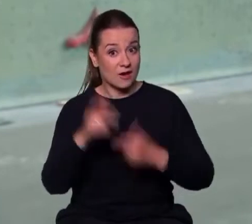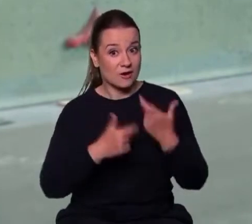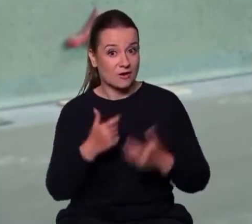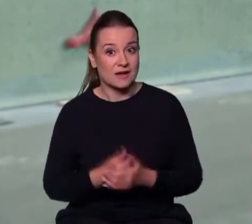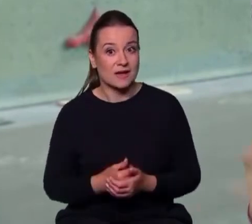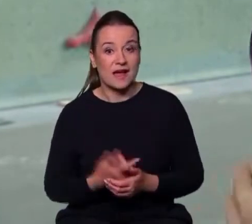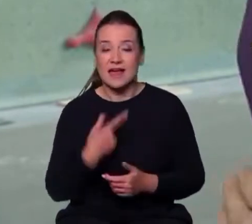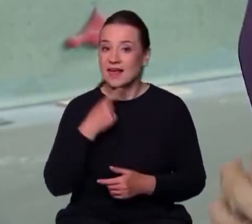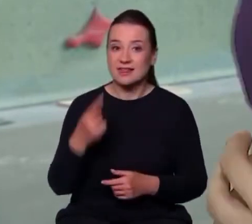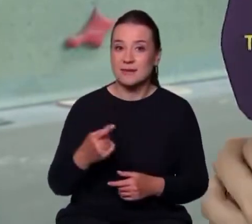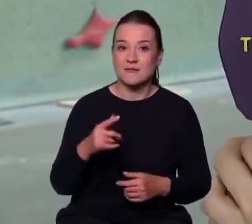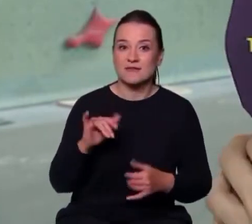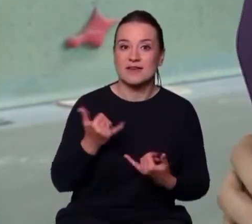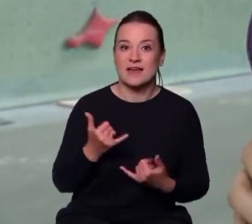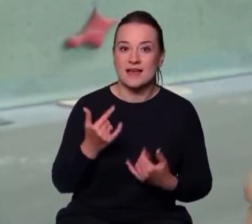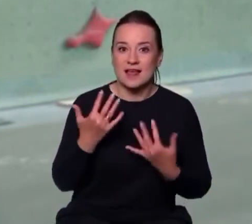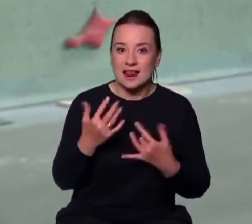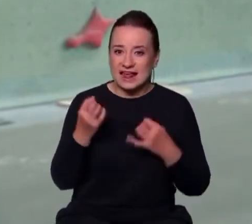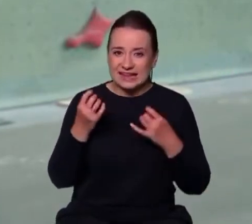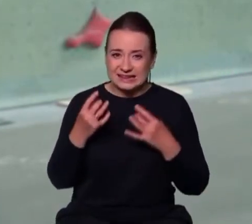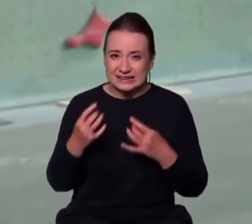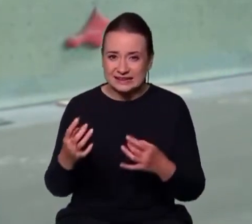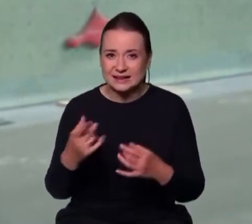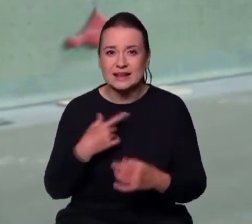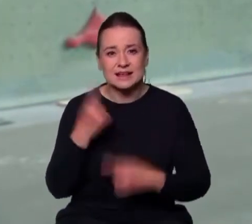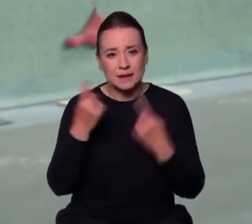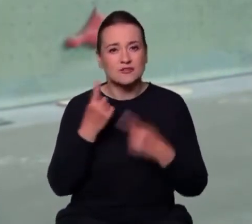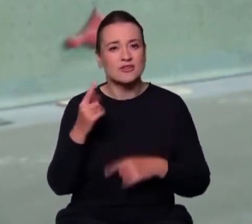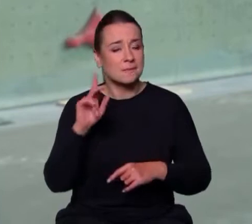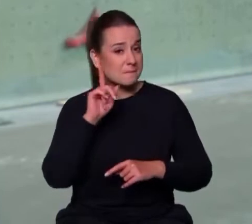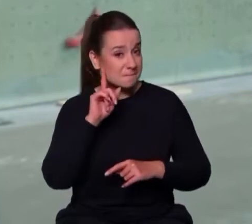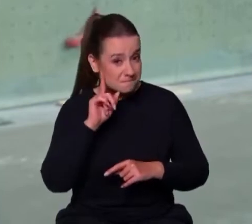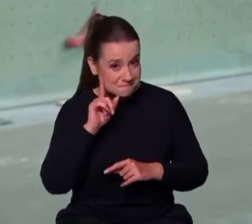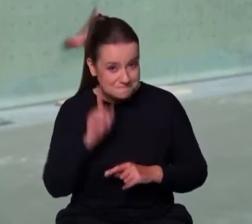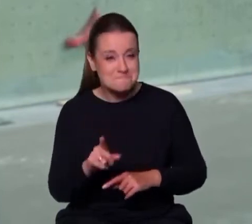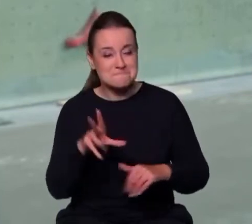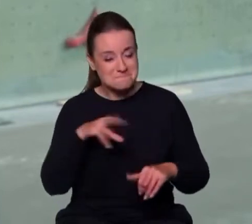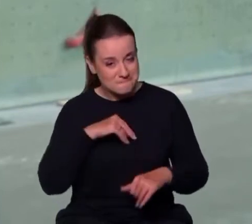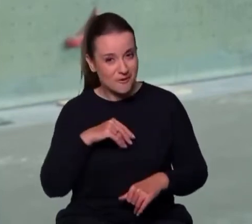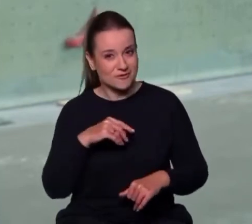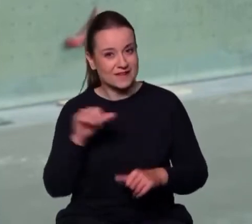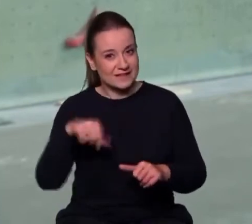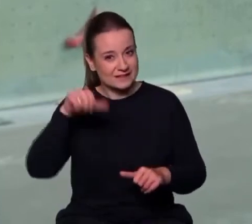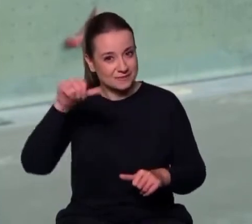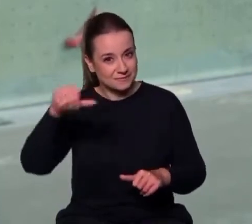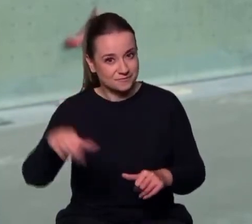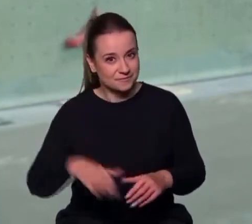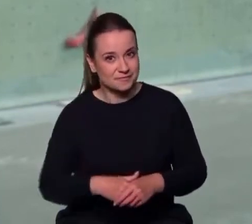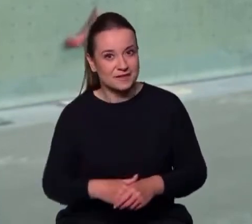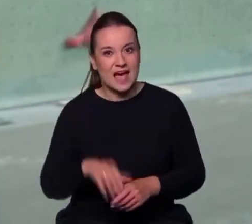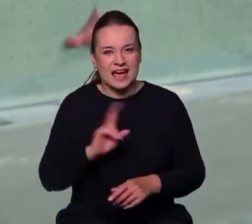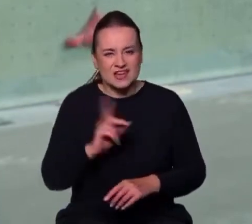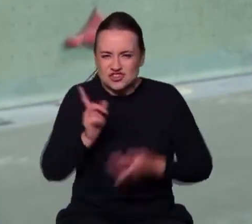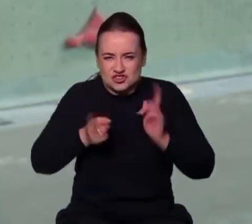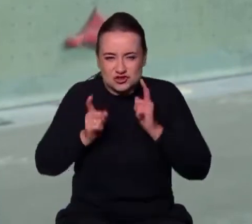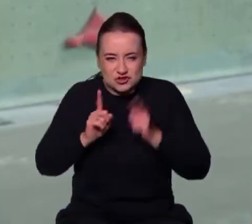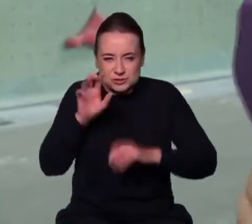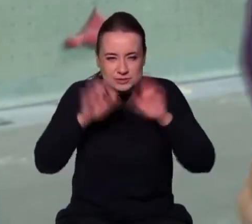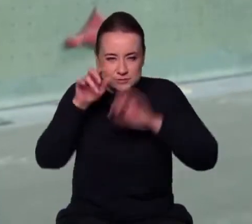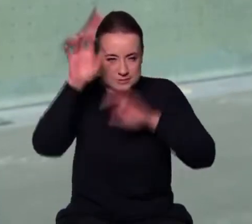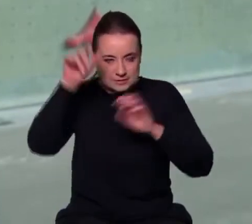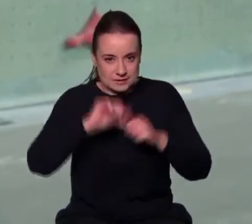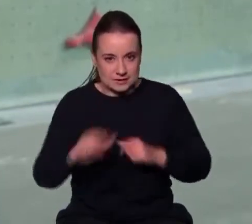treningach, ale uważam, że jest to realne. Jakby co rok każda z nas przyspiesza, więc no